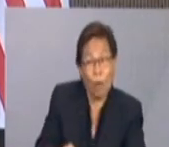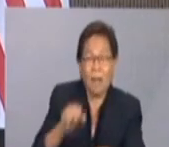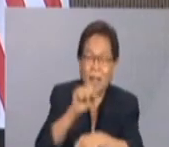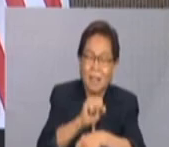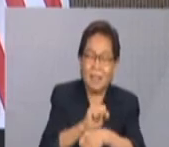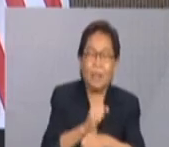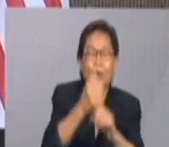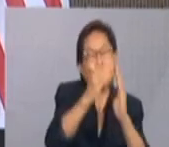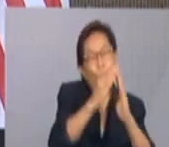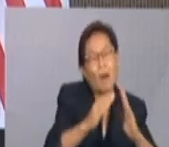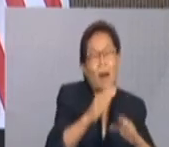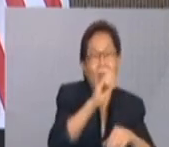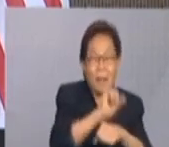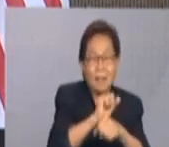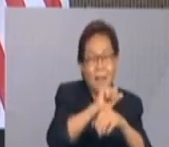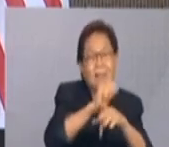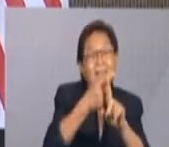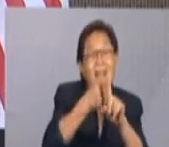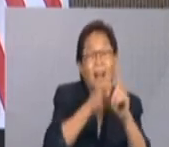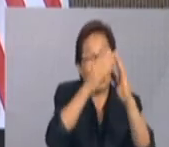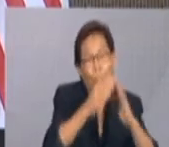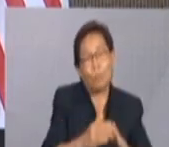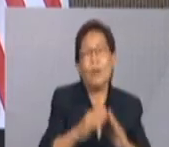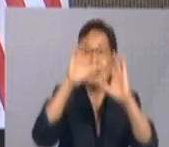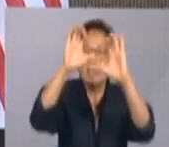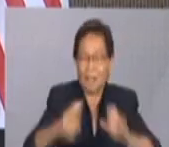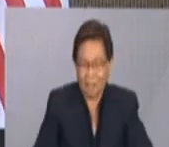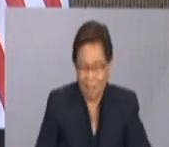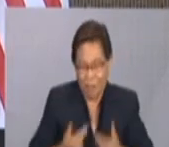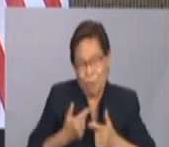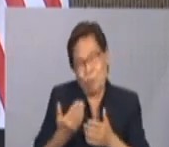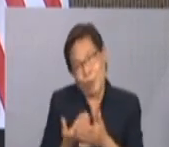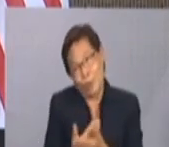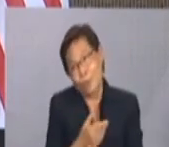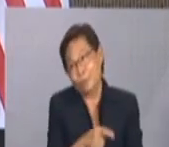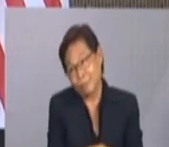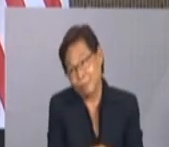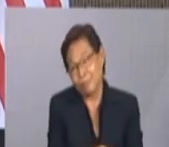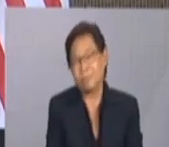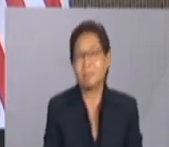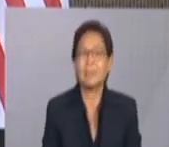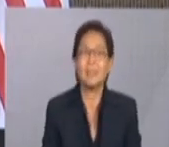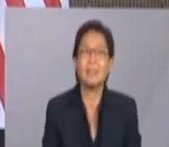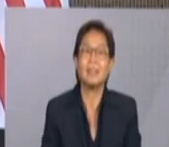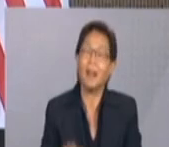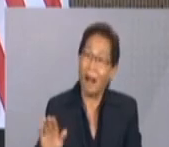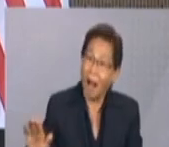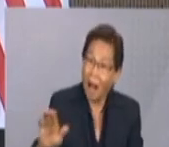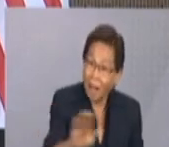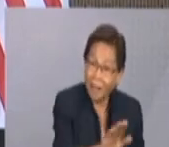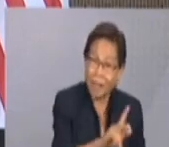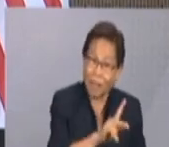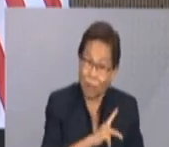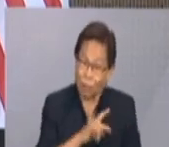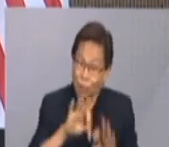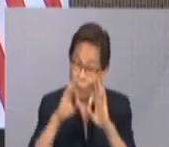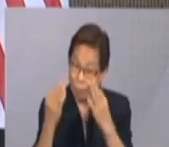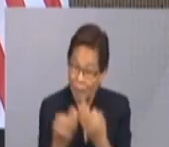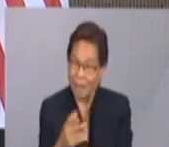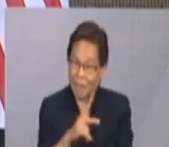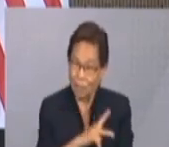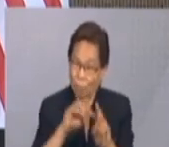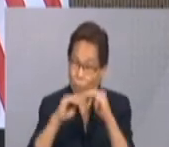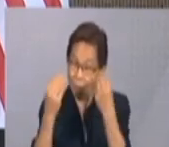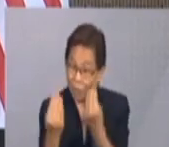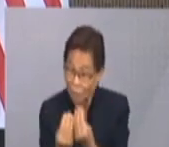bekerja DP rumah ini sebagai amalan norma baru anda yang merupakan ketua keluarga ketua